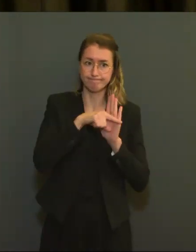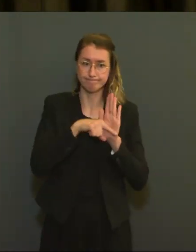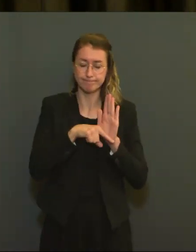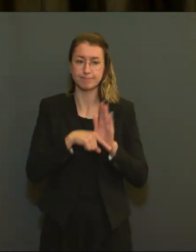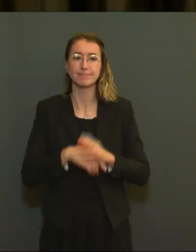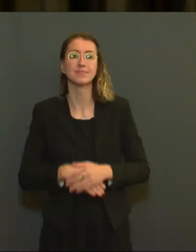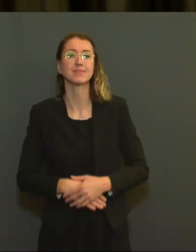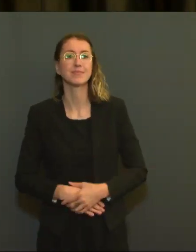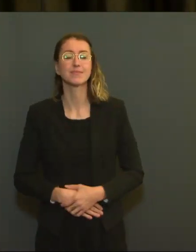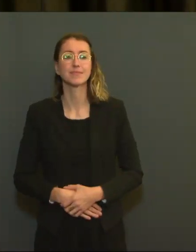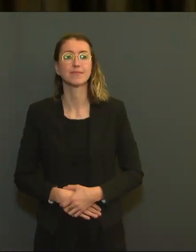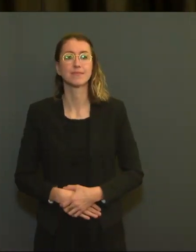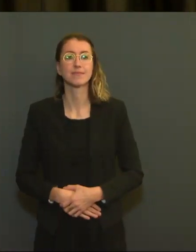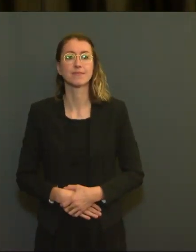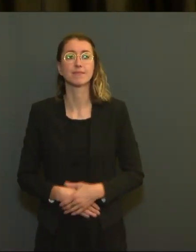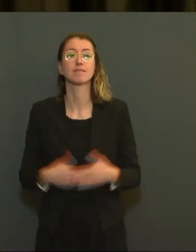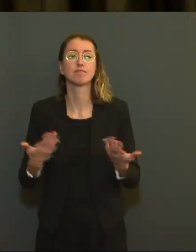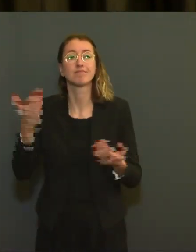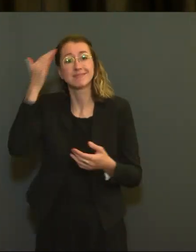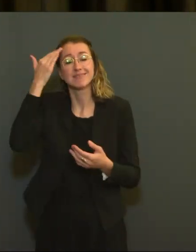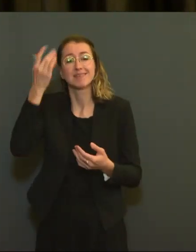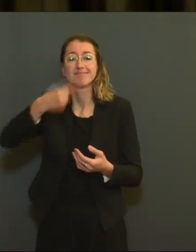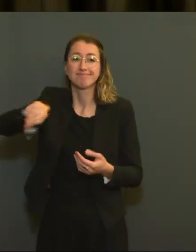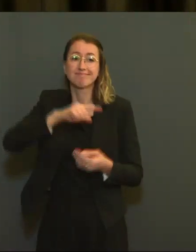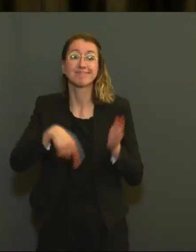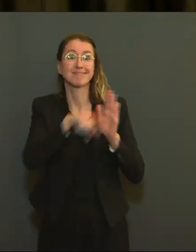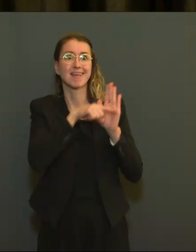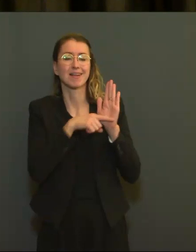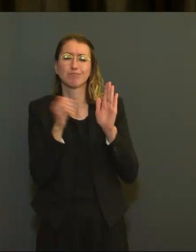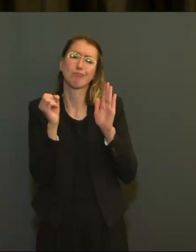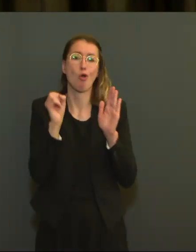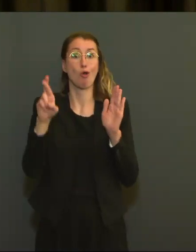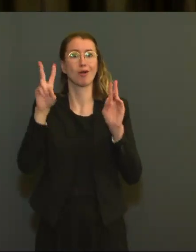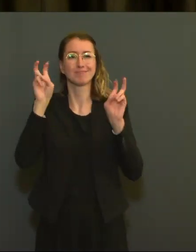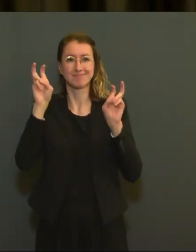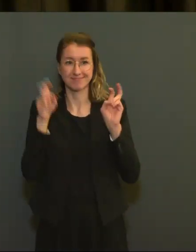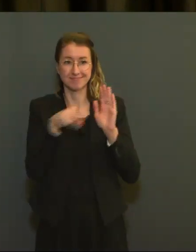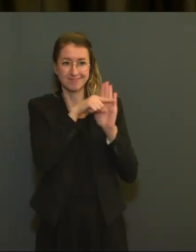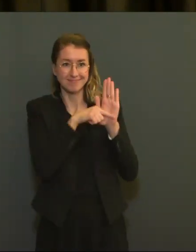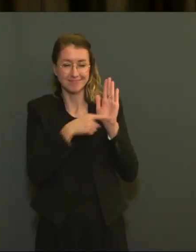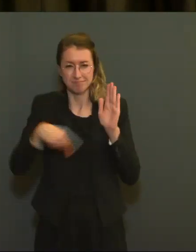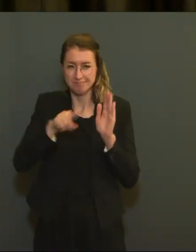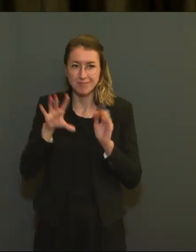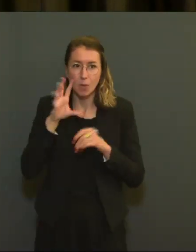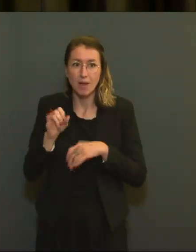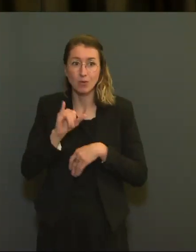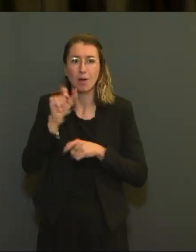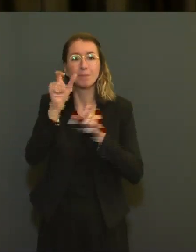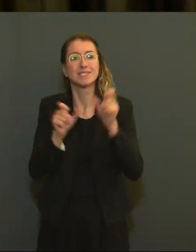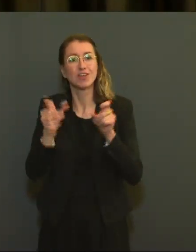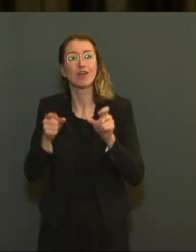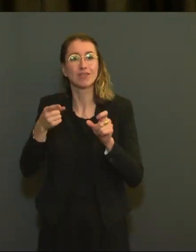Ces différentes règles dehors, on a plus tendance à les respecter dans un environnement organisé, au travail, à l'école, au